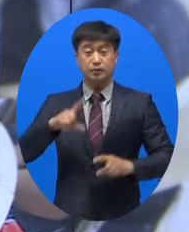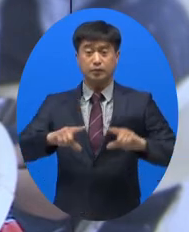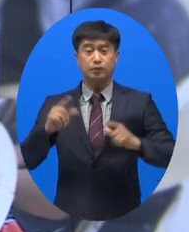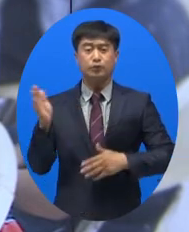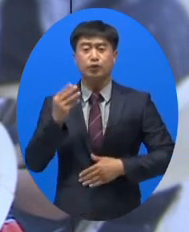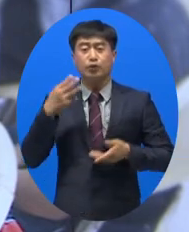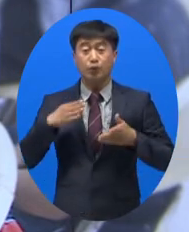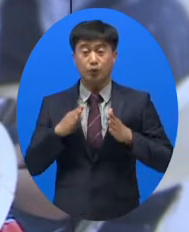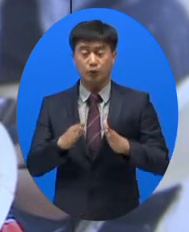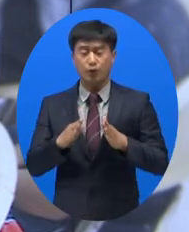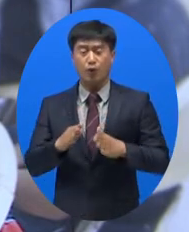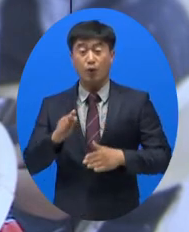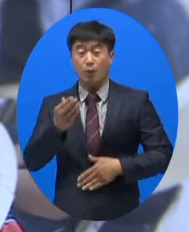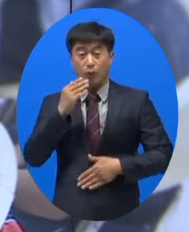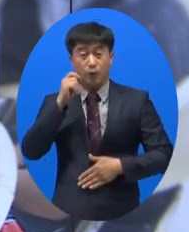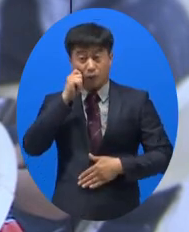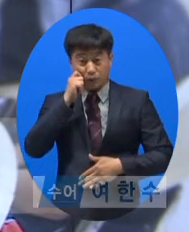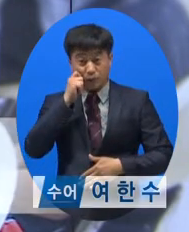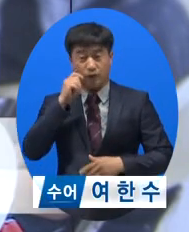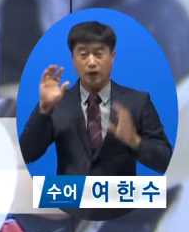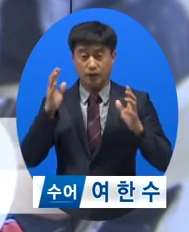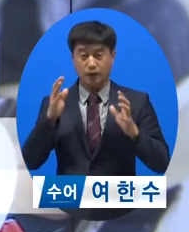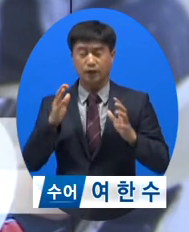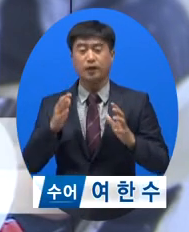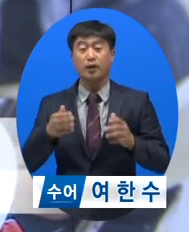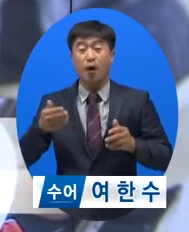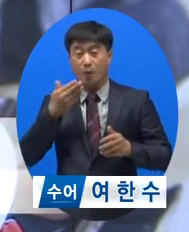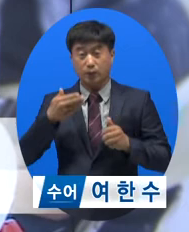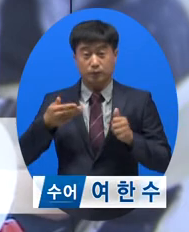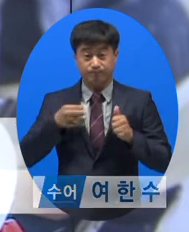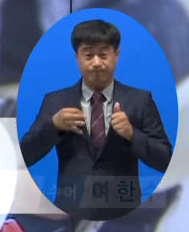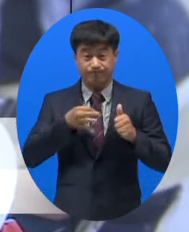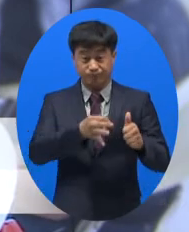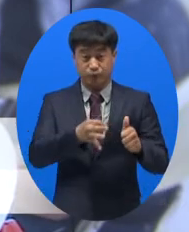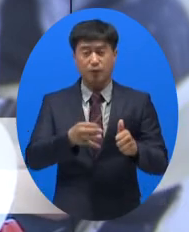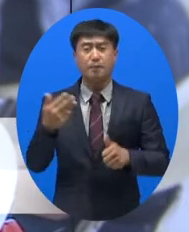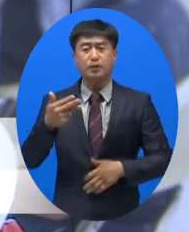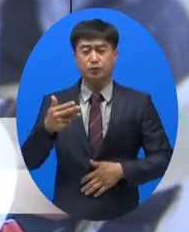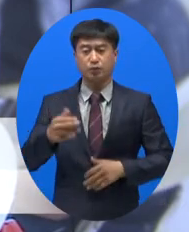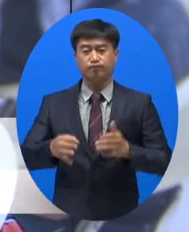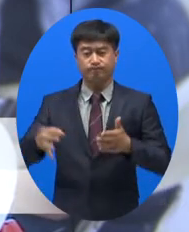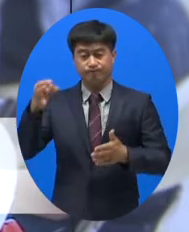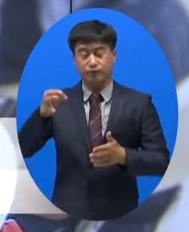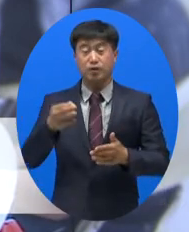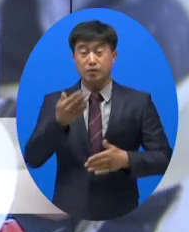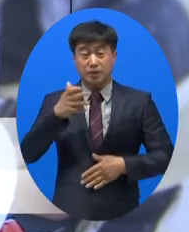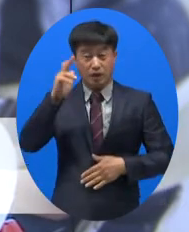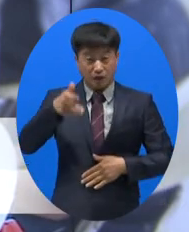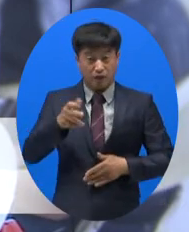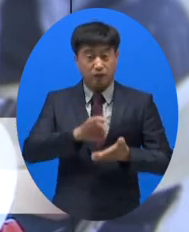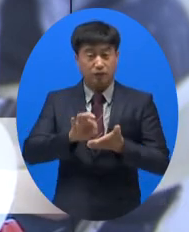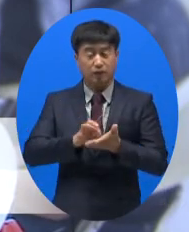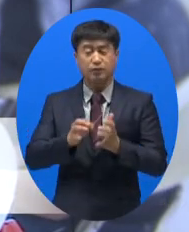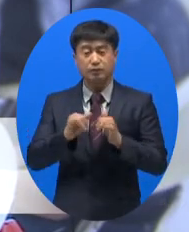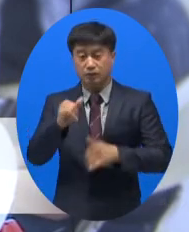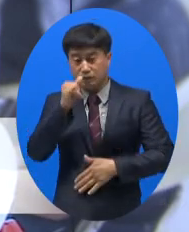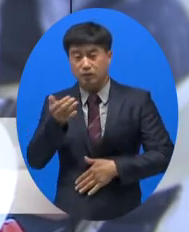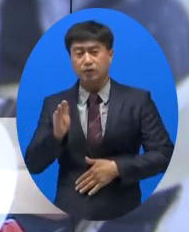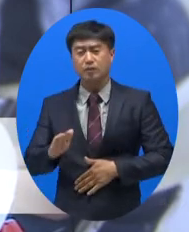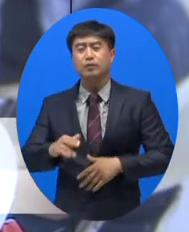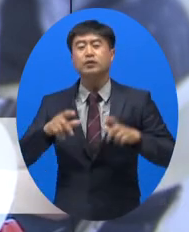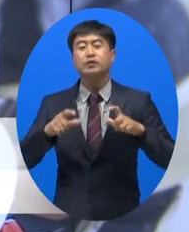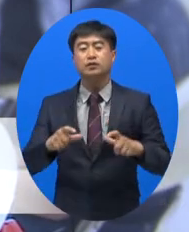지난 10일부터 경기도는 결식 우려 아동들의 급식비를 8,000원으로 인상했습니다. 급식카드를 이용하는 아이들도 있지만